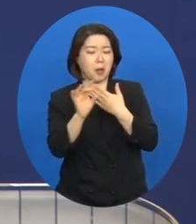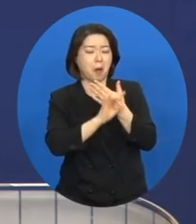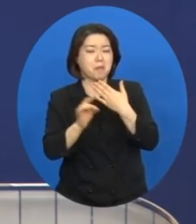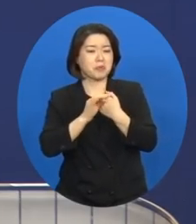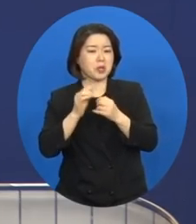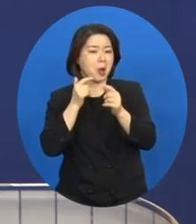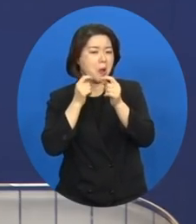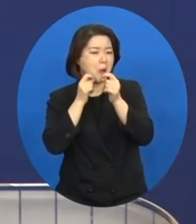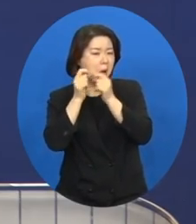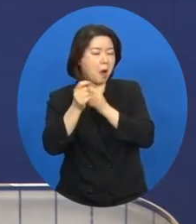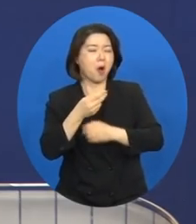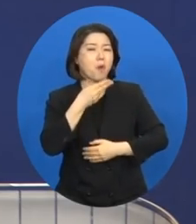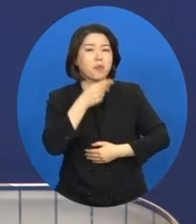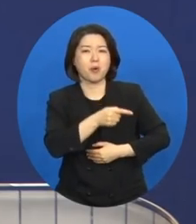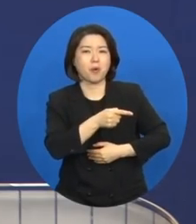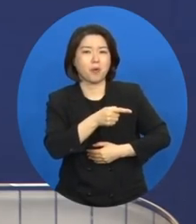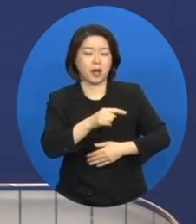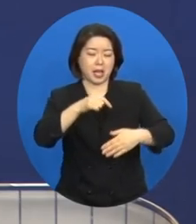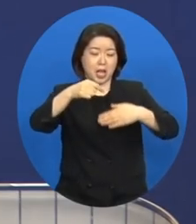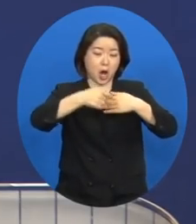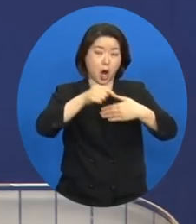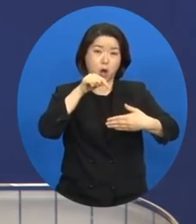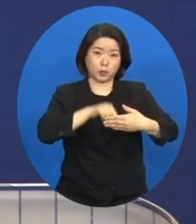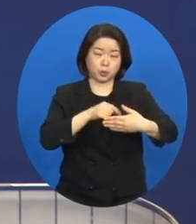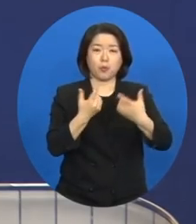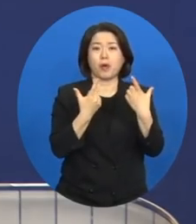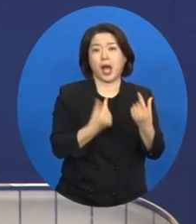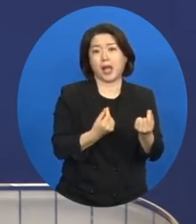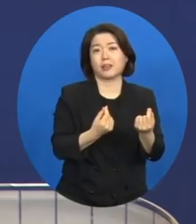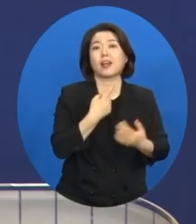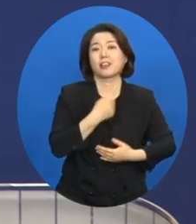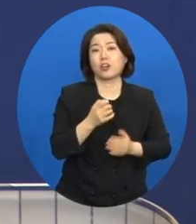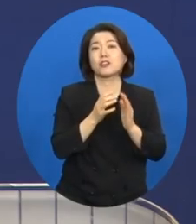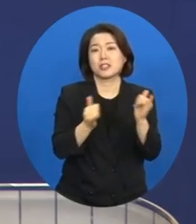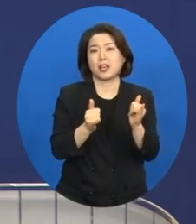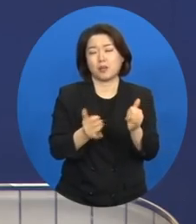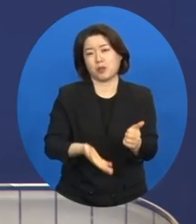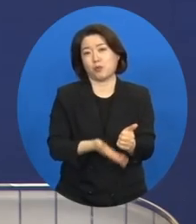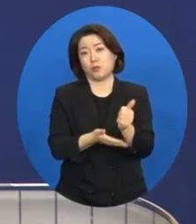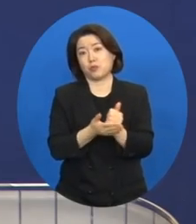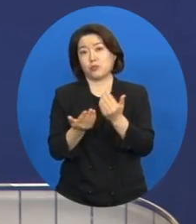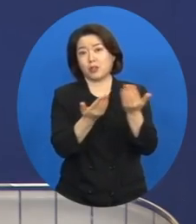없는 사람이다. 겉과 속이 같았던 사람이라고